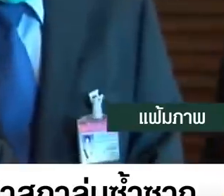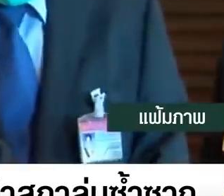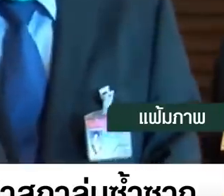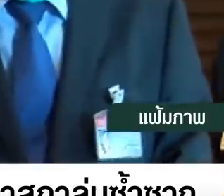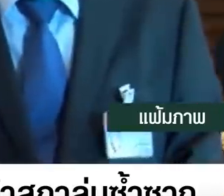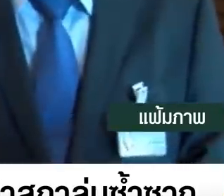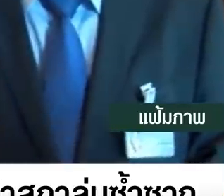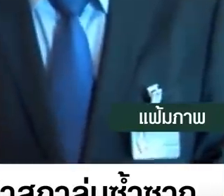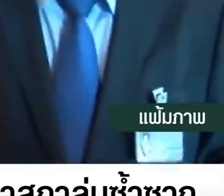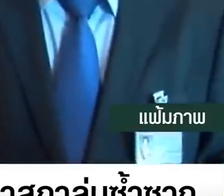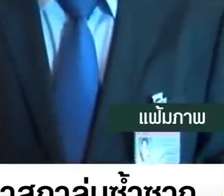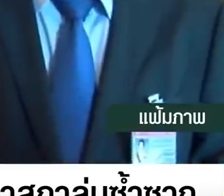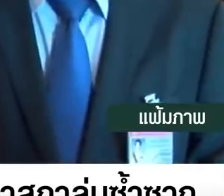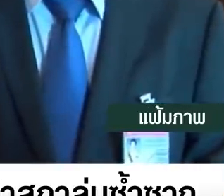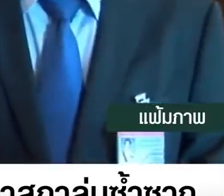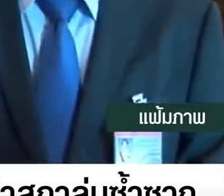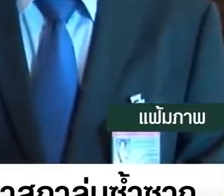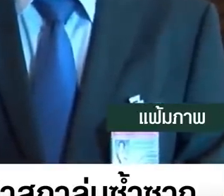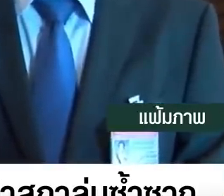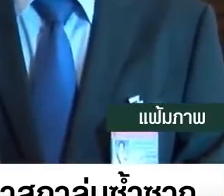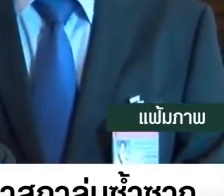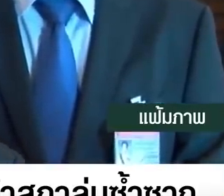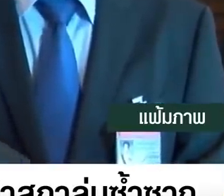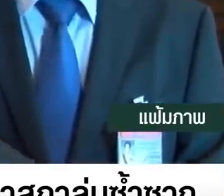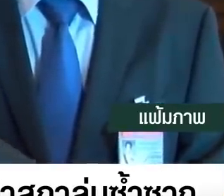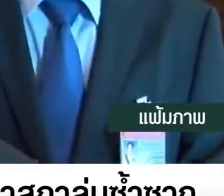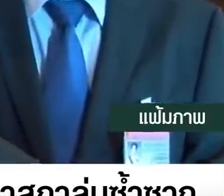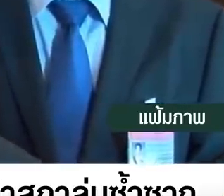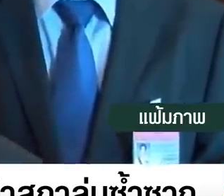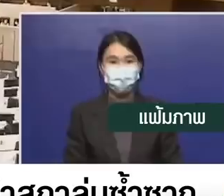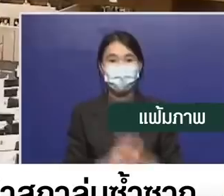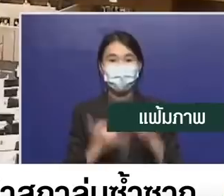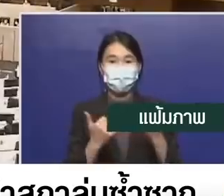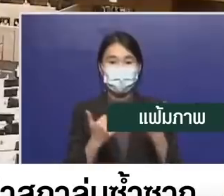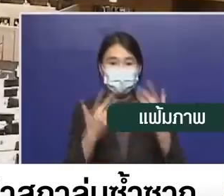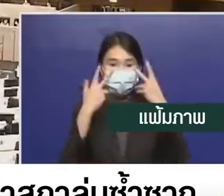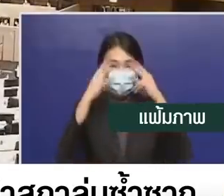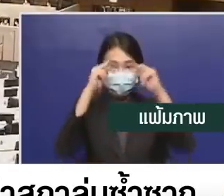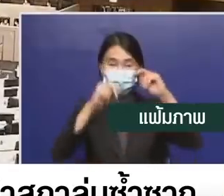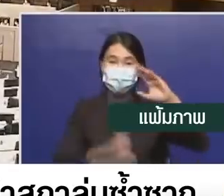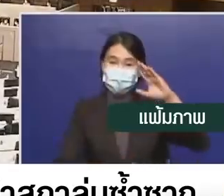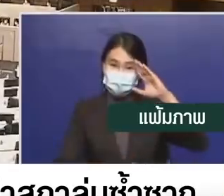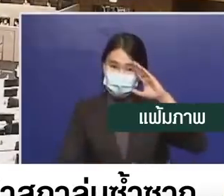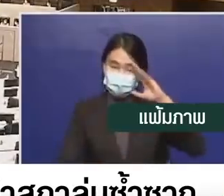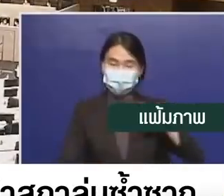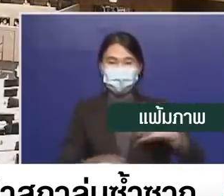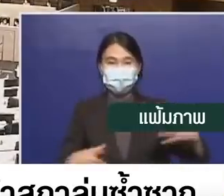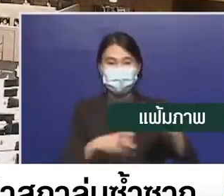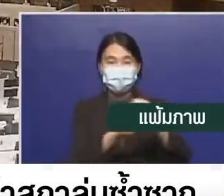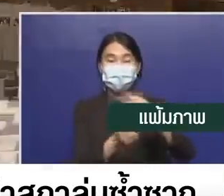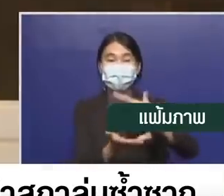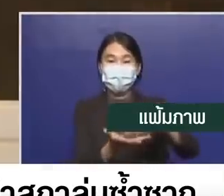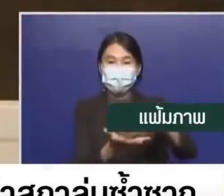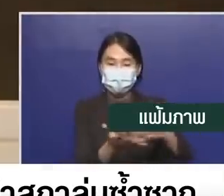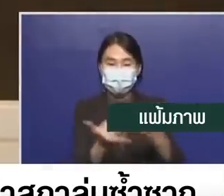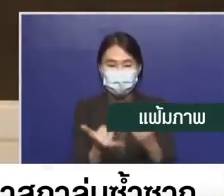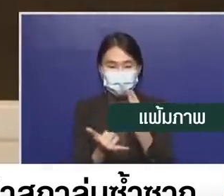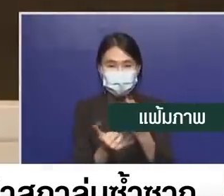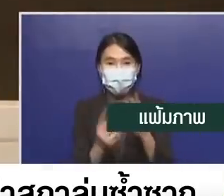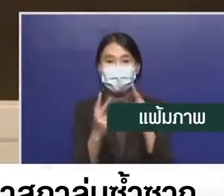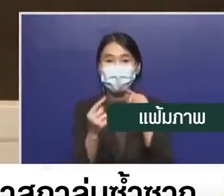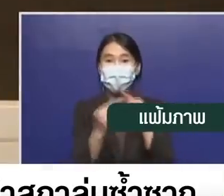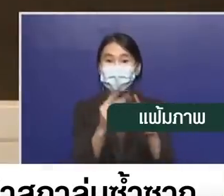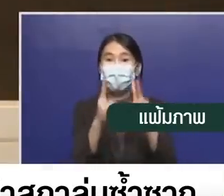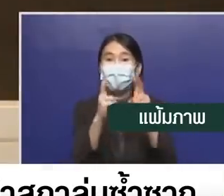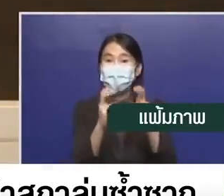านเจ้าของเรื่องคลองไทยก็โกรธเรื่องต่อมาก็เลยไม่รับซึ่งต้องลงมติตรวจสอบองค์ประชุมคุณชวนไม่ยอมแ